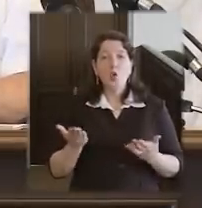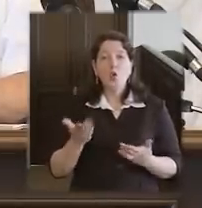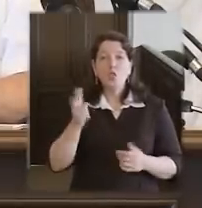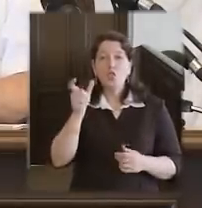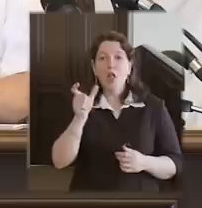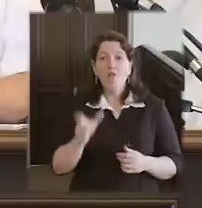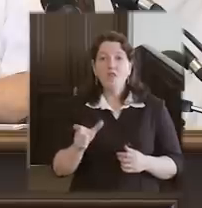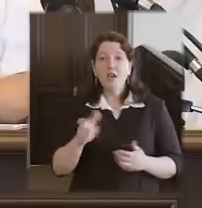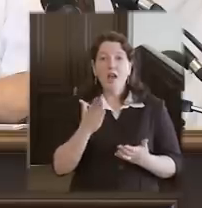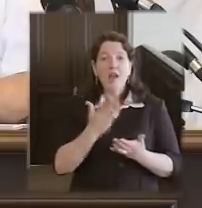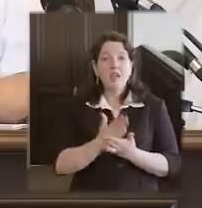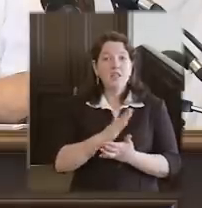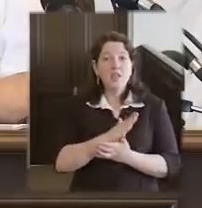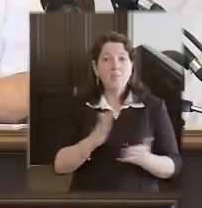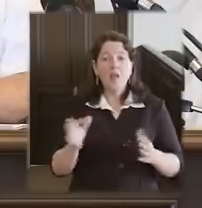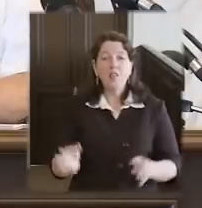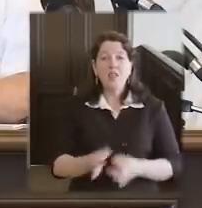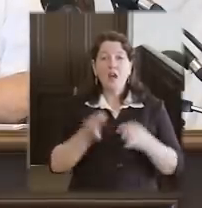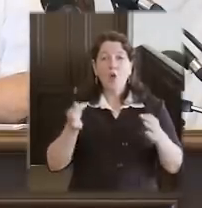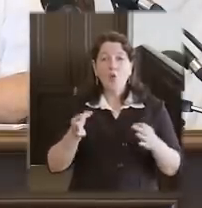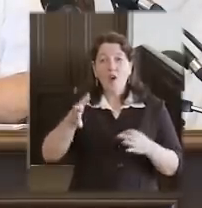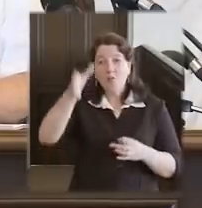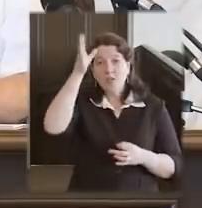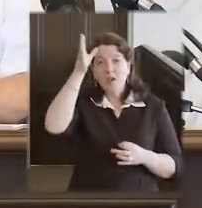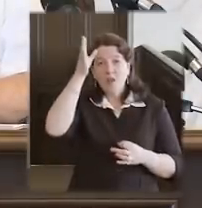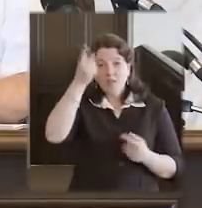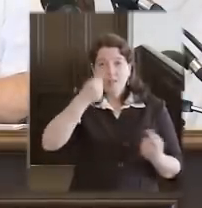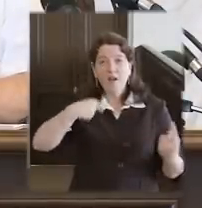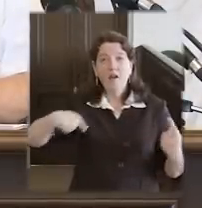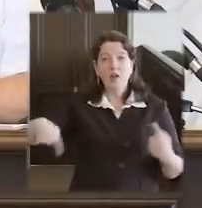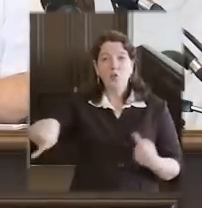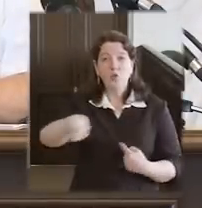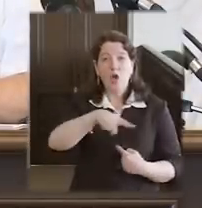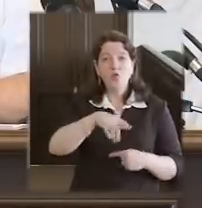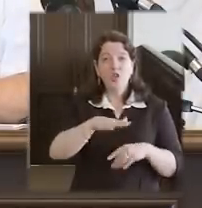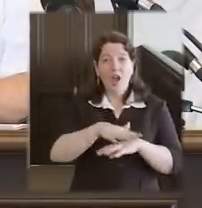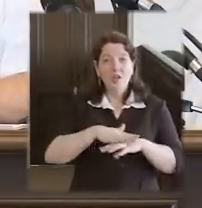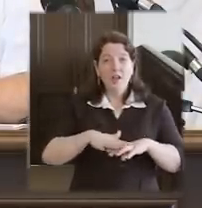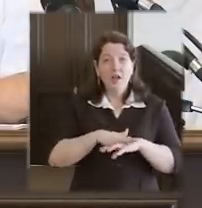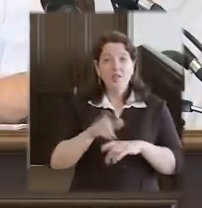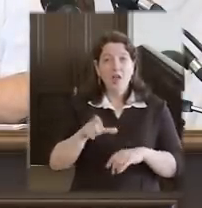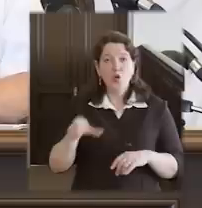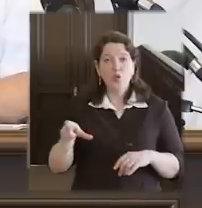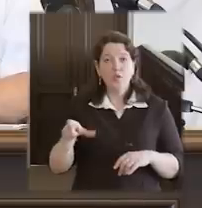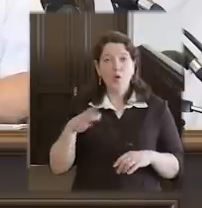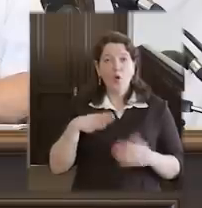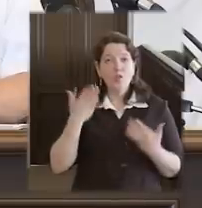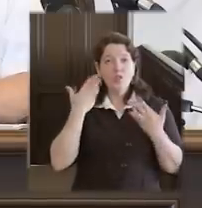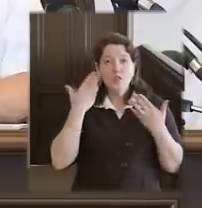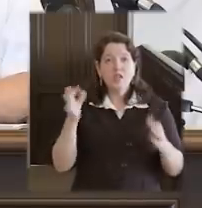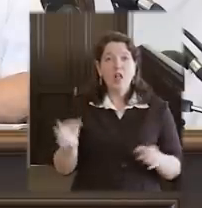который не имел никакого образования окружающих народов. Я обращаю на это внимание. То есть образование